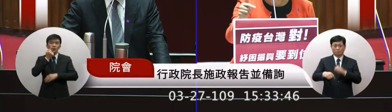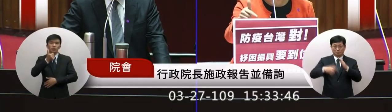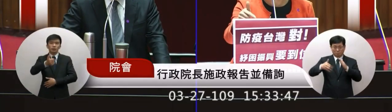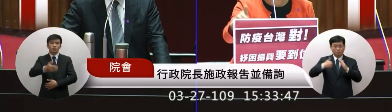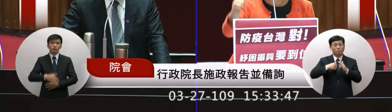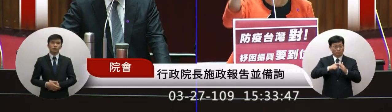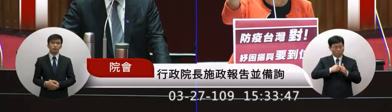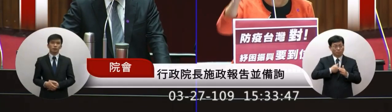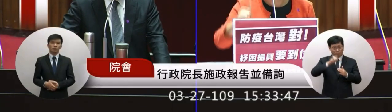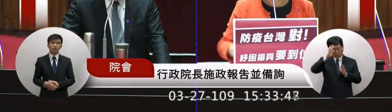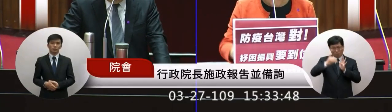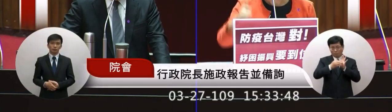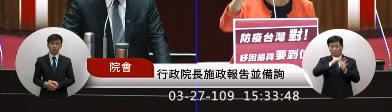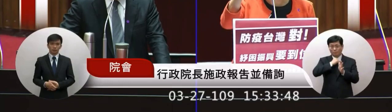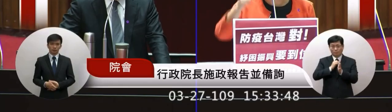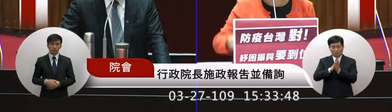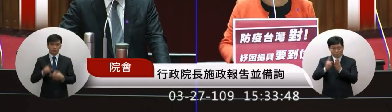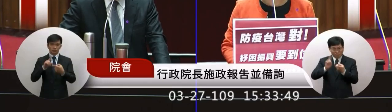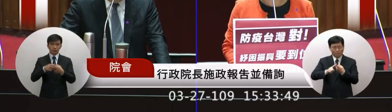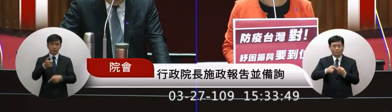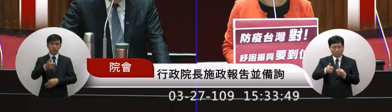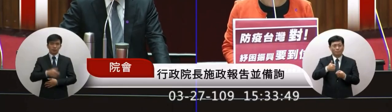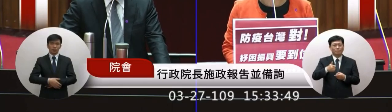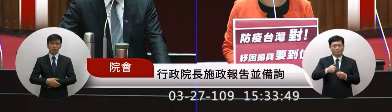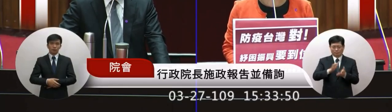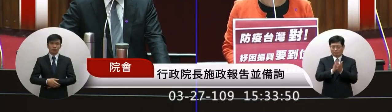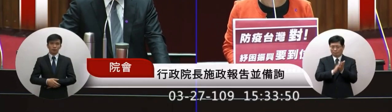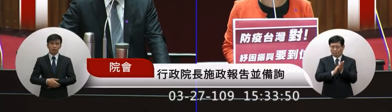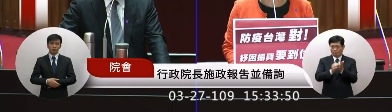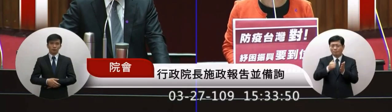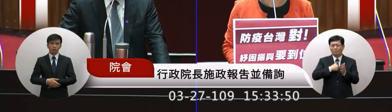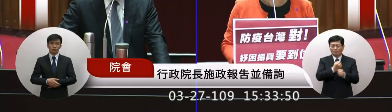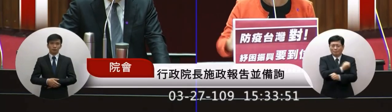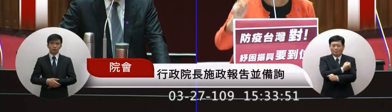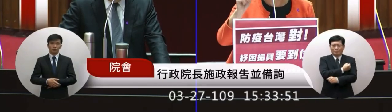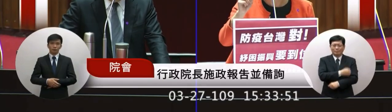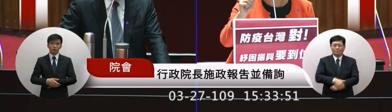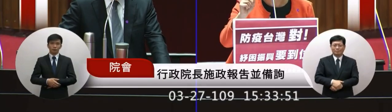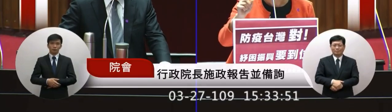我说防疫台湾队， 谢谢， 赞，大家都肯定，所以你辛苦